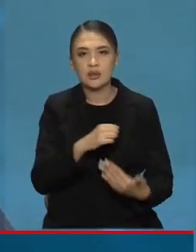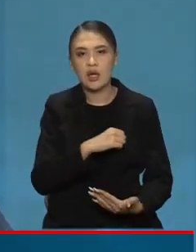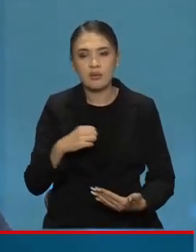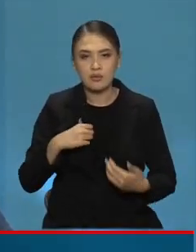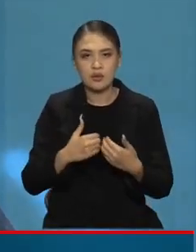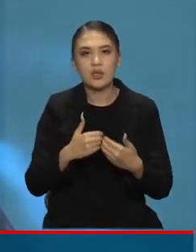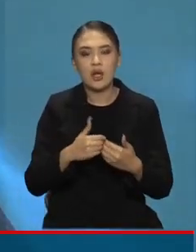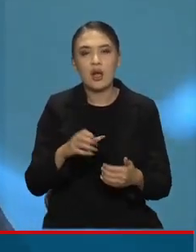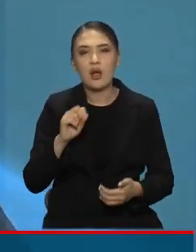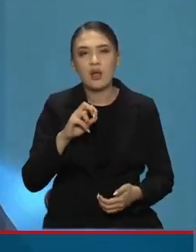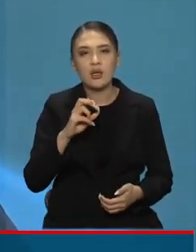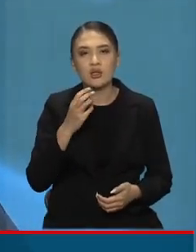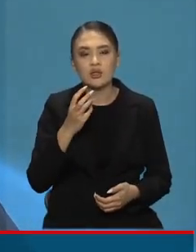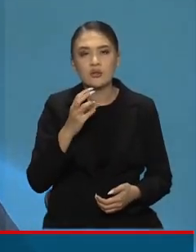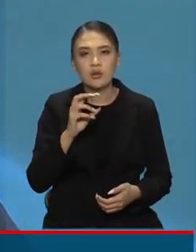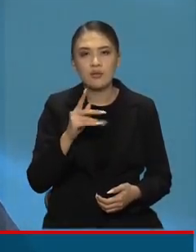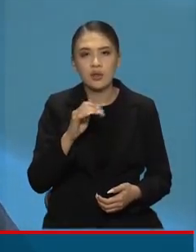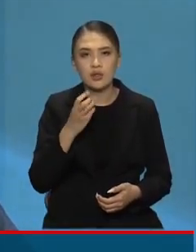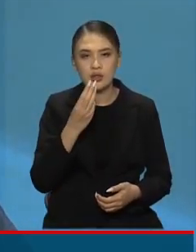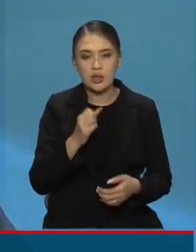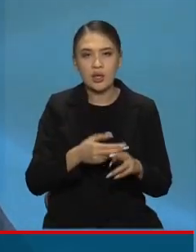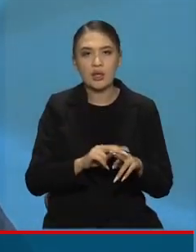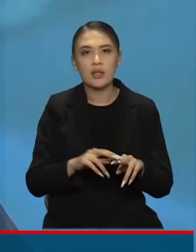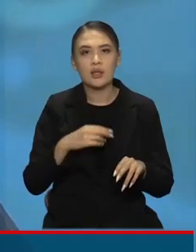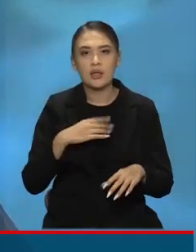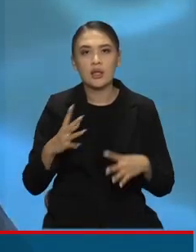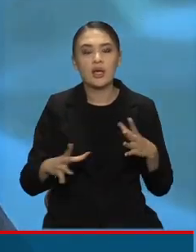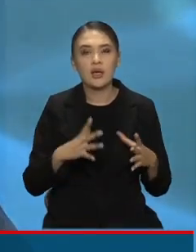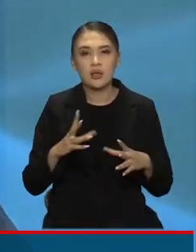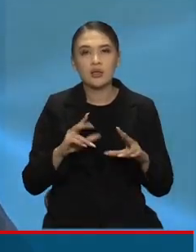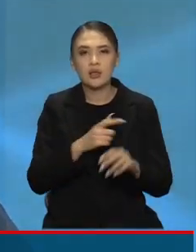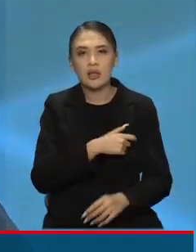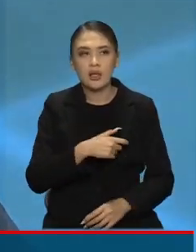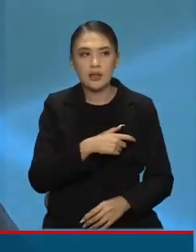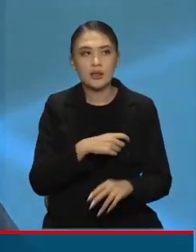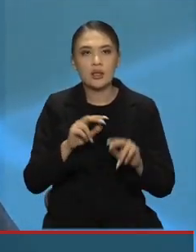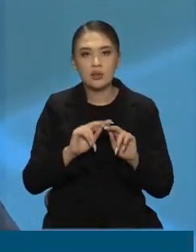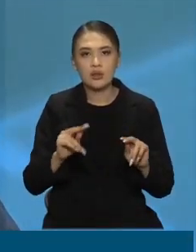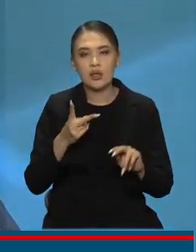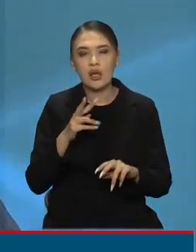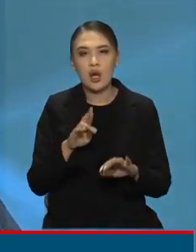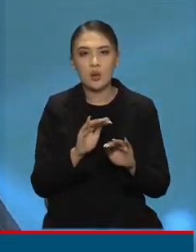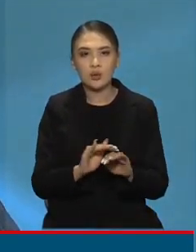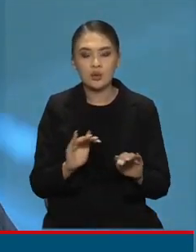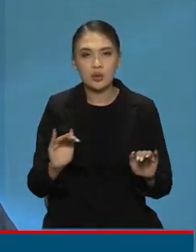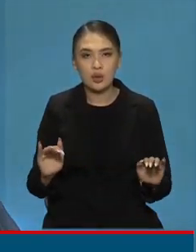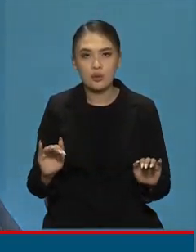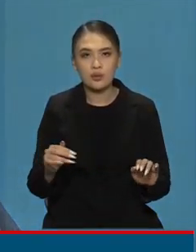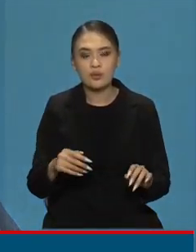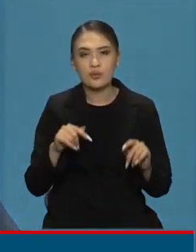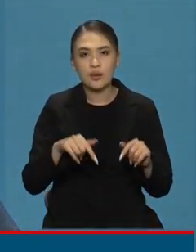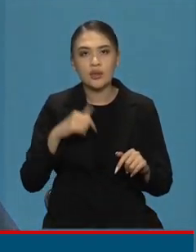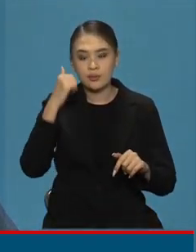РФМШ. Сейчас там работаю тренером по олимпиадной подготовке для учеников. В этом